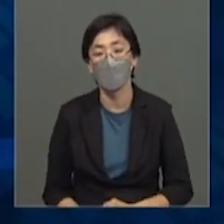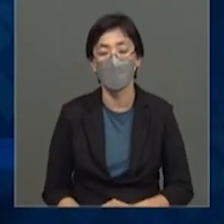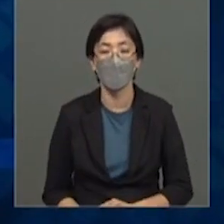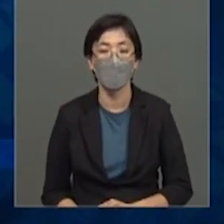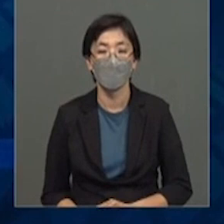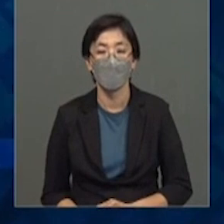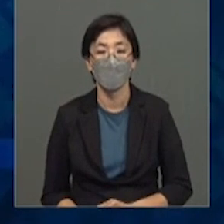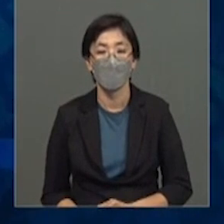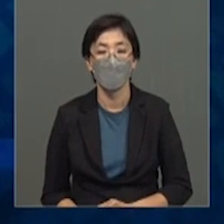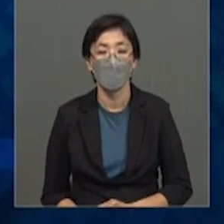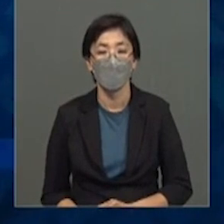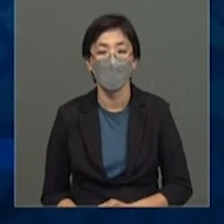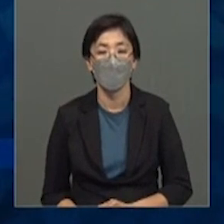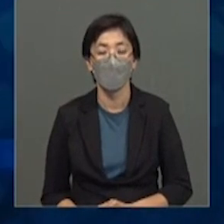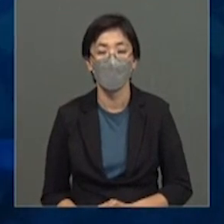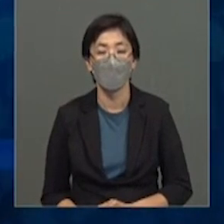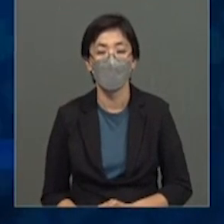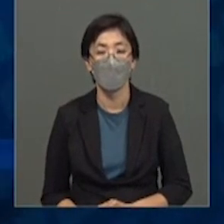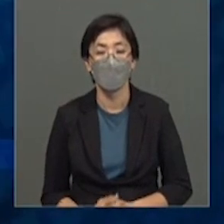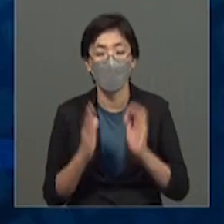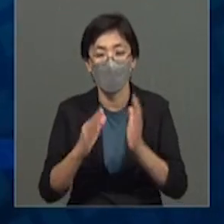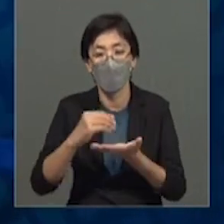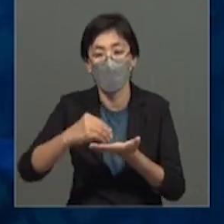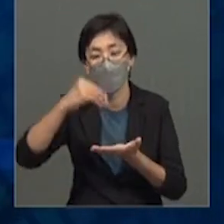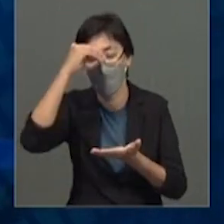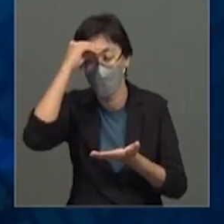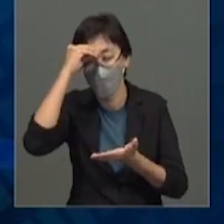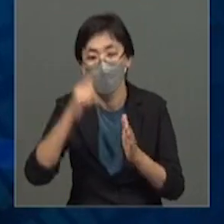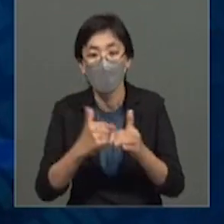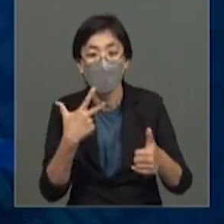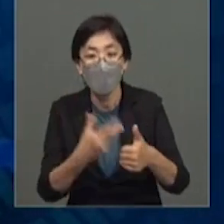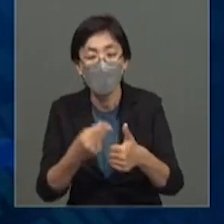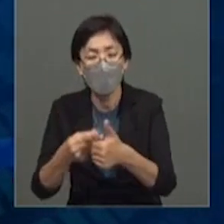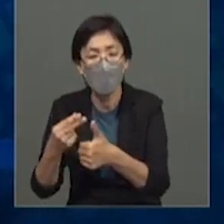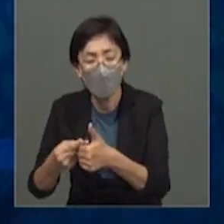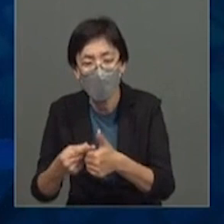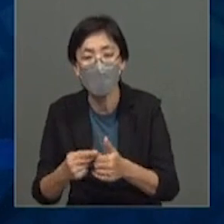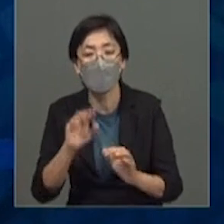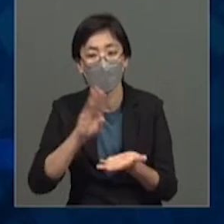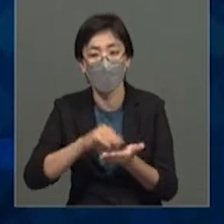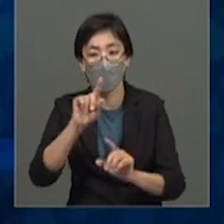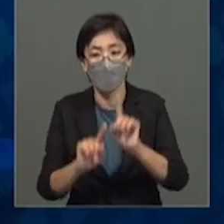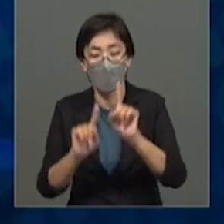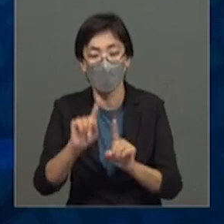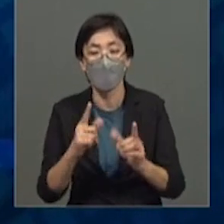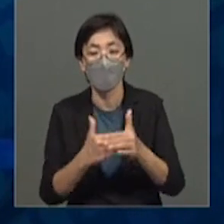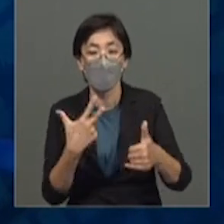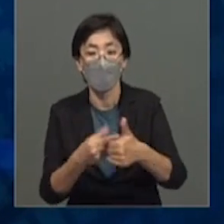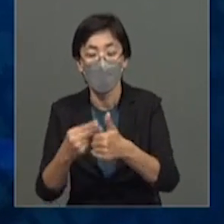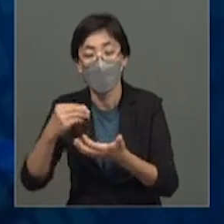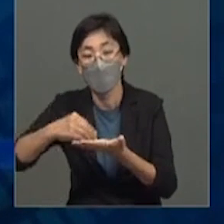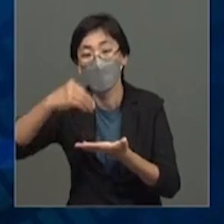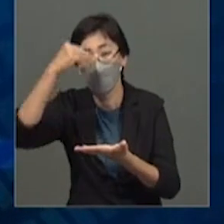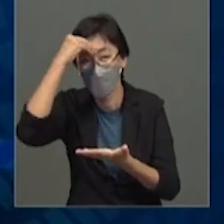การพิจารณาจำนวนนักเรียนที่ได้รับวัคซีนนะคะเราไปดูผลการ เก็บ